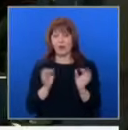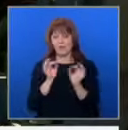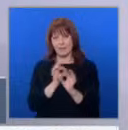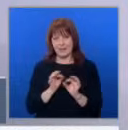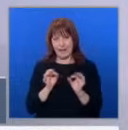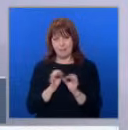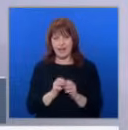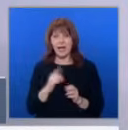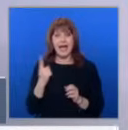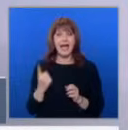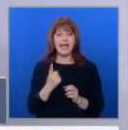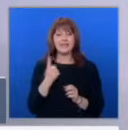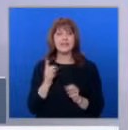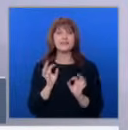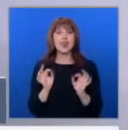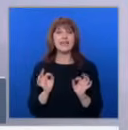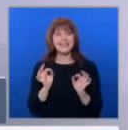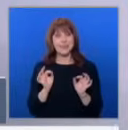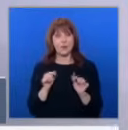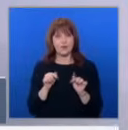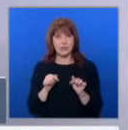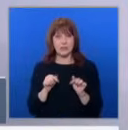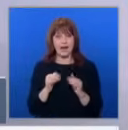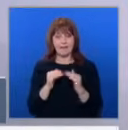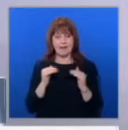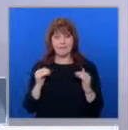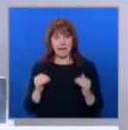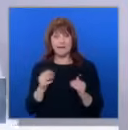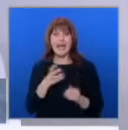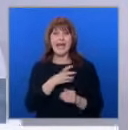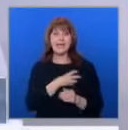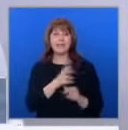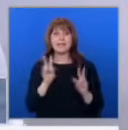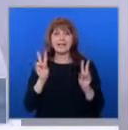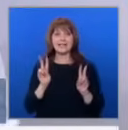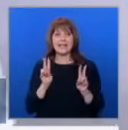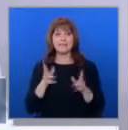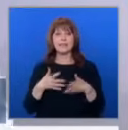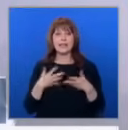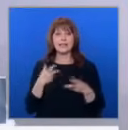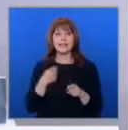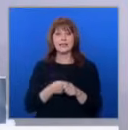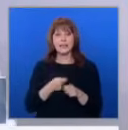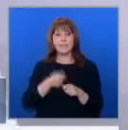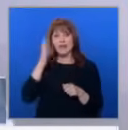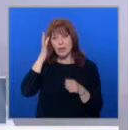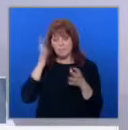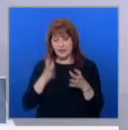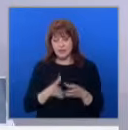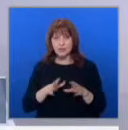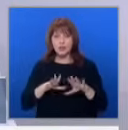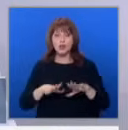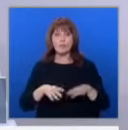Сачева. Единственото сигурно нещо на този етап е, че ГЕРБ СДС иска да направи правителство и да